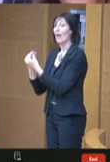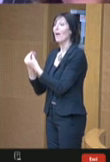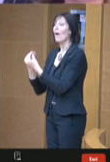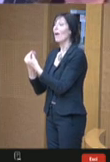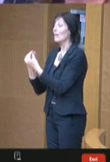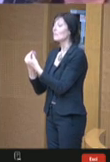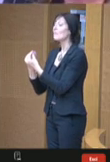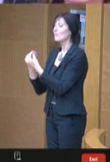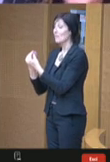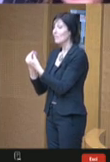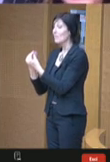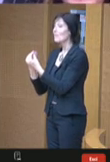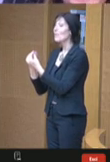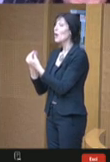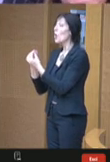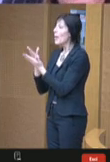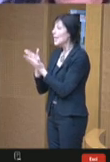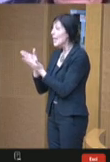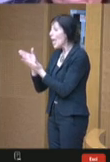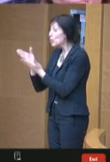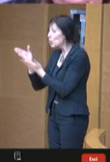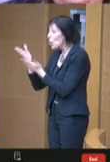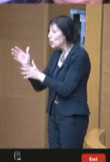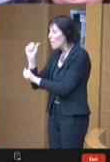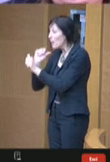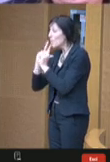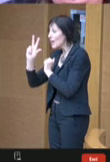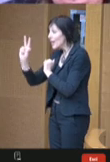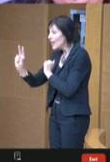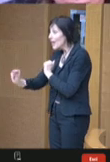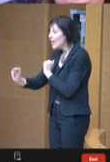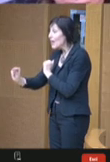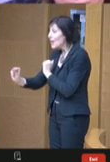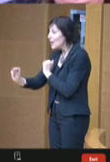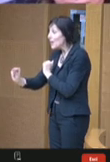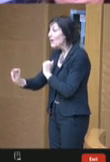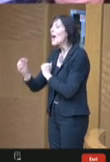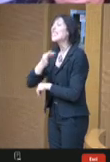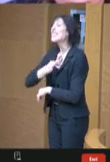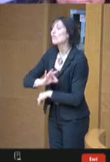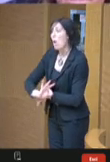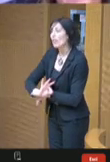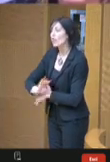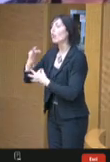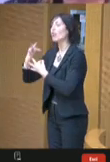direzione che è la direzione, come dicevo prima, del rispetto e della dignità.